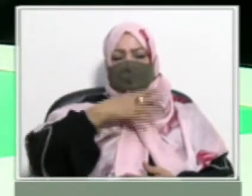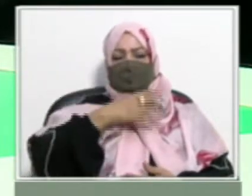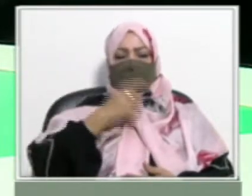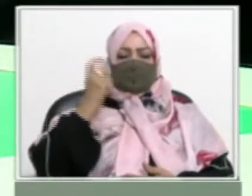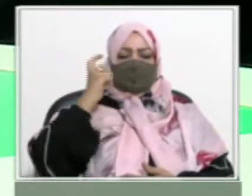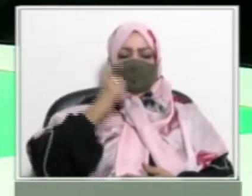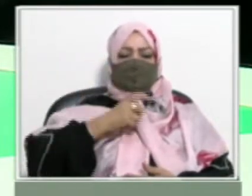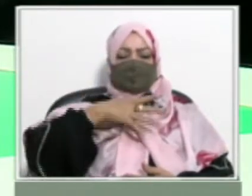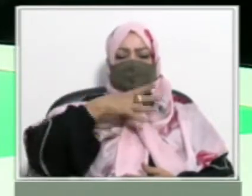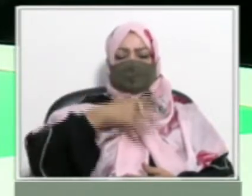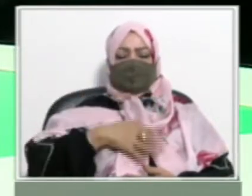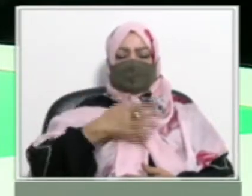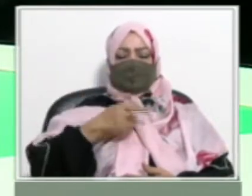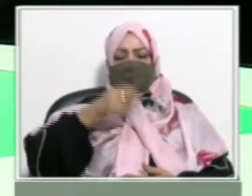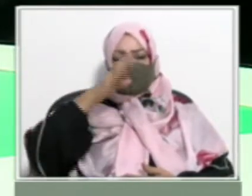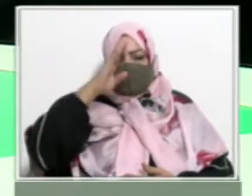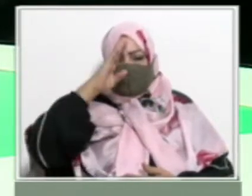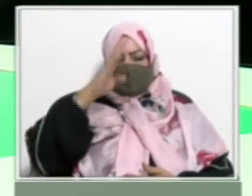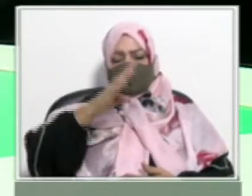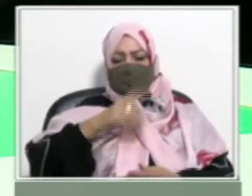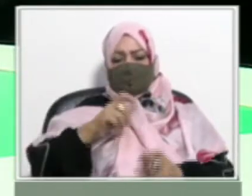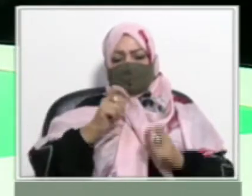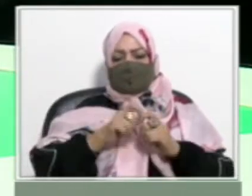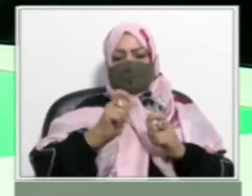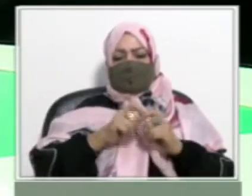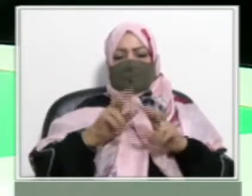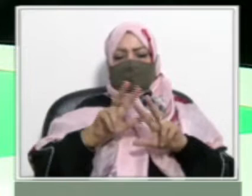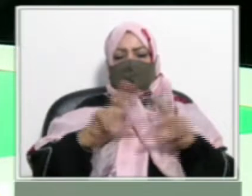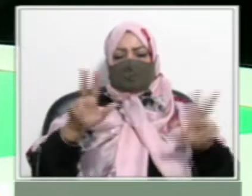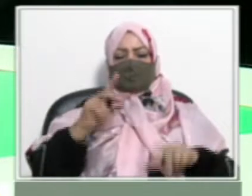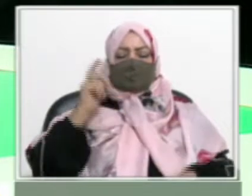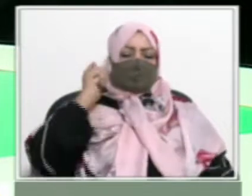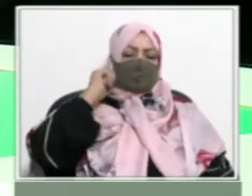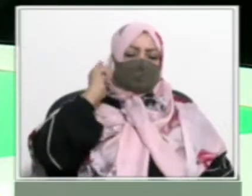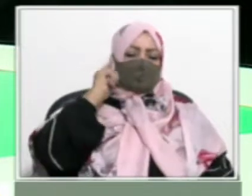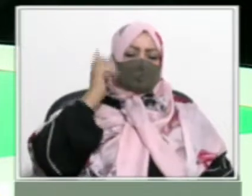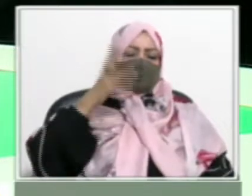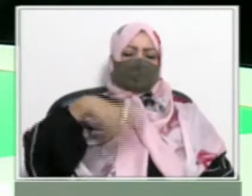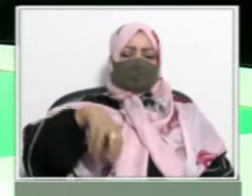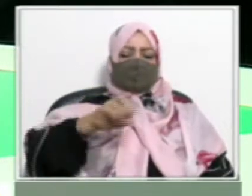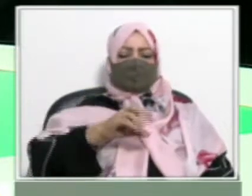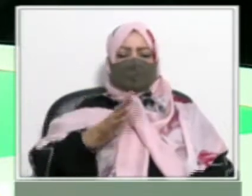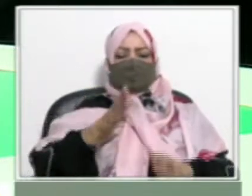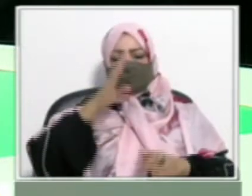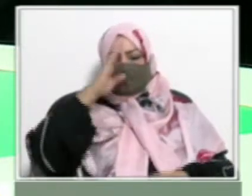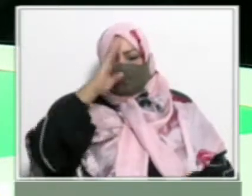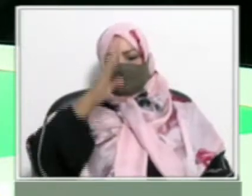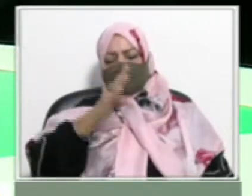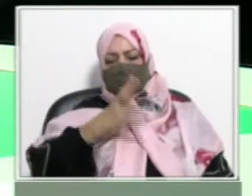اولا نترحم على من قضوا يوم امس، ونسال الله الشفاء للجرحى يا رب العالمين.